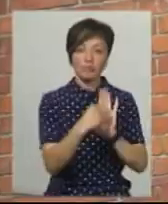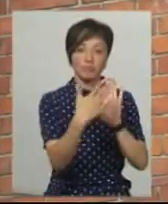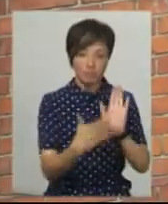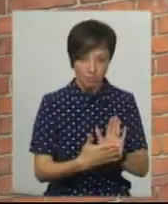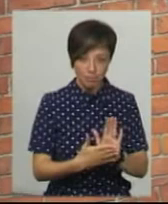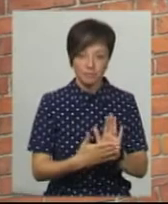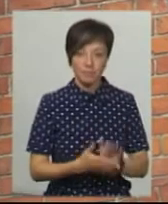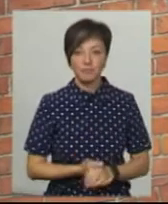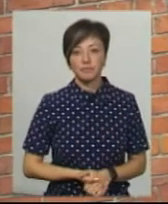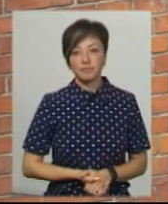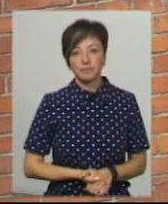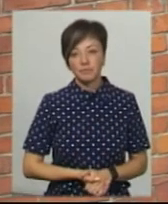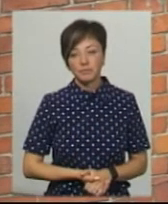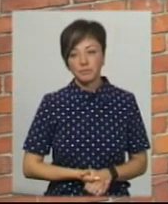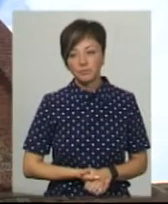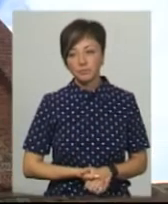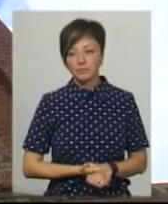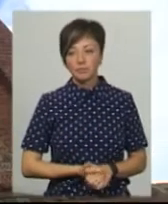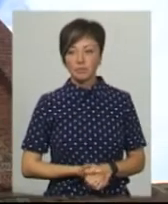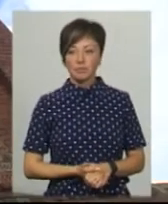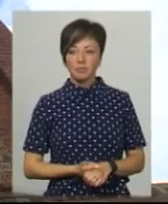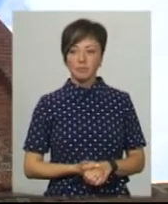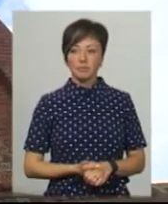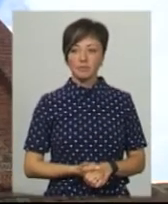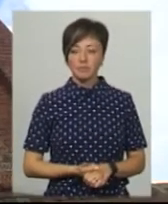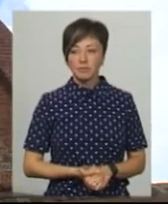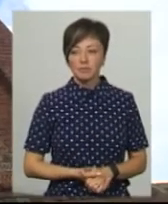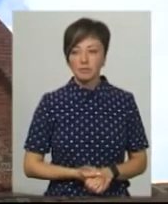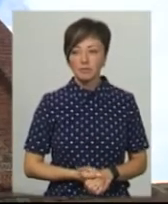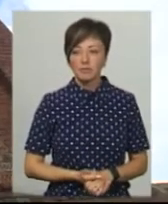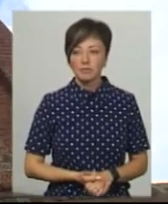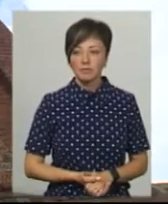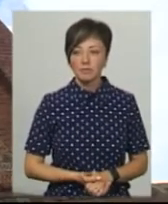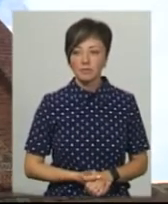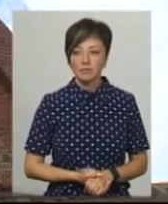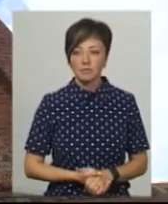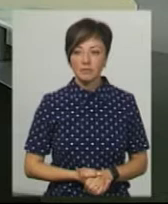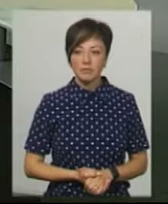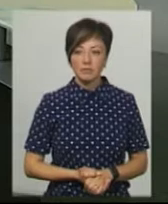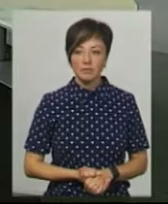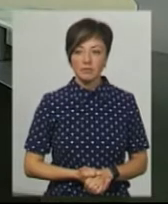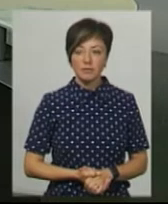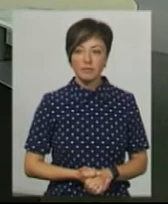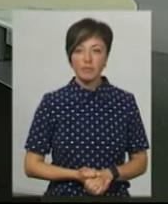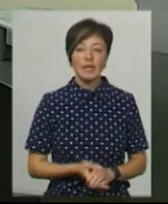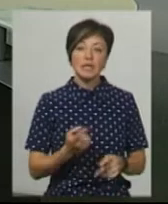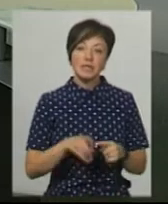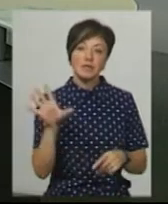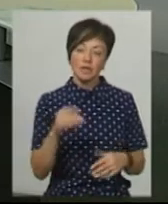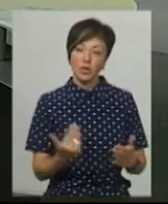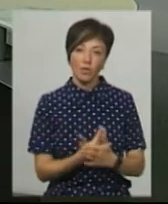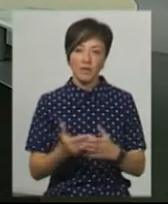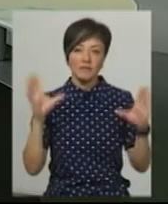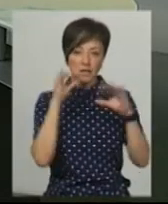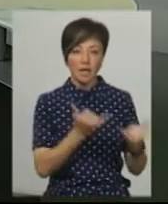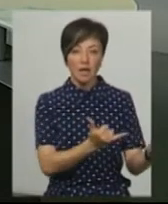облік. Андрій Гюмений, Олександр Горішевський, Юрій Чорний. Новини на Суспільному. Хмельницький. Це всі новини, які ми